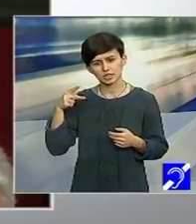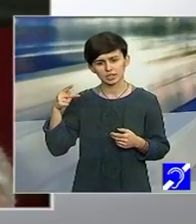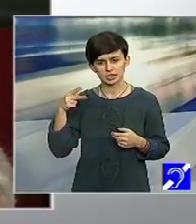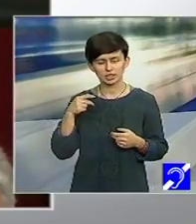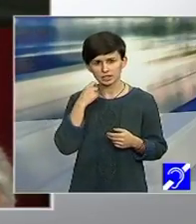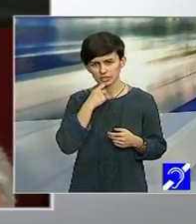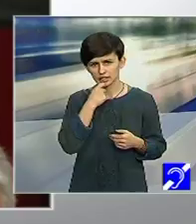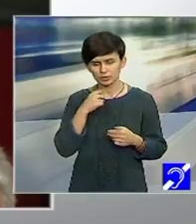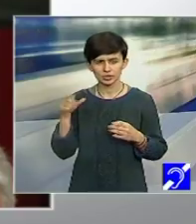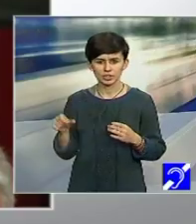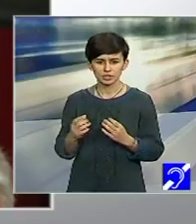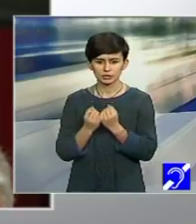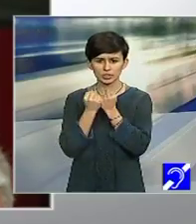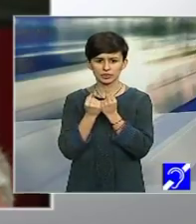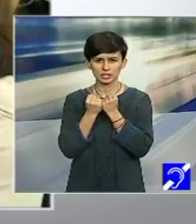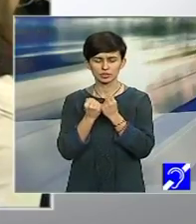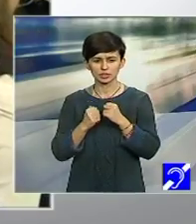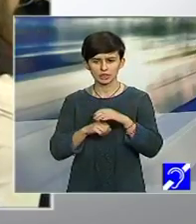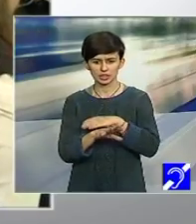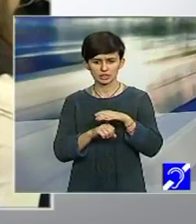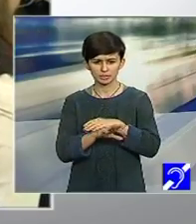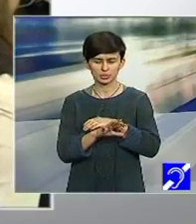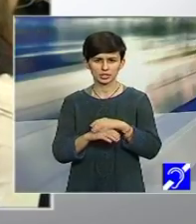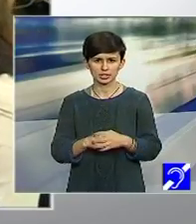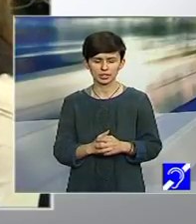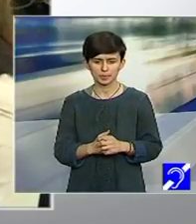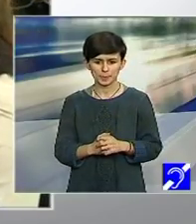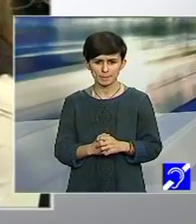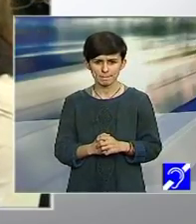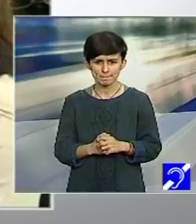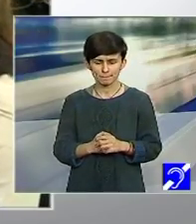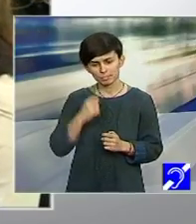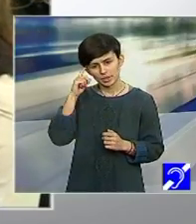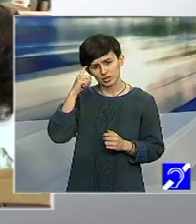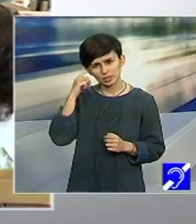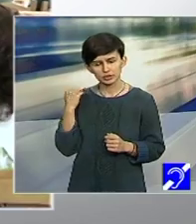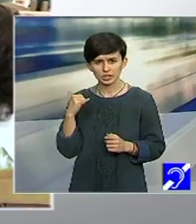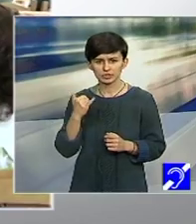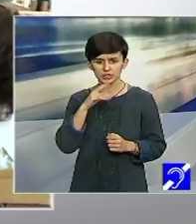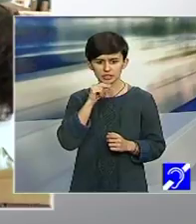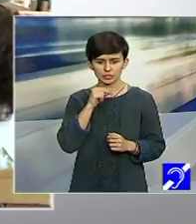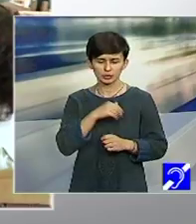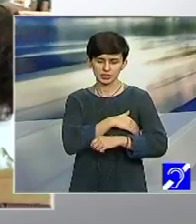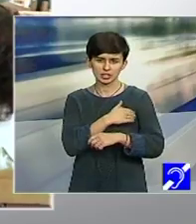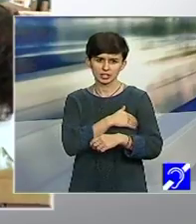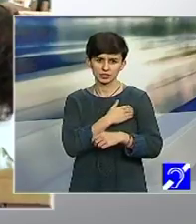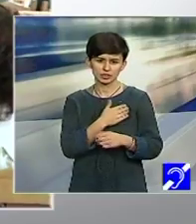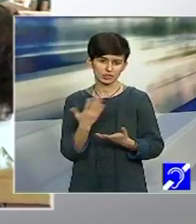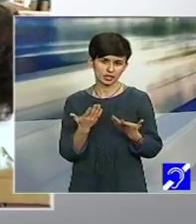Cluj, supraviețuitor al deportării în Transnistria. Cu ce gânduri ați venit să le vorbiți elevilor de la